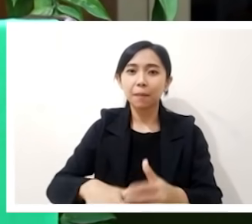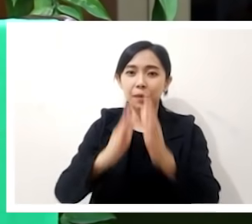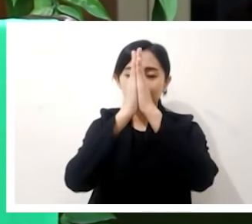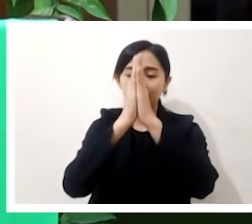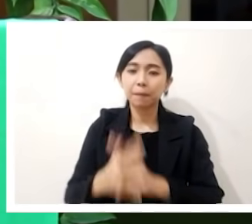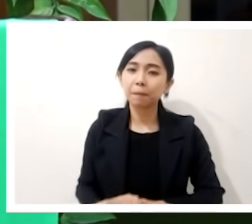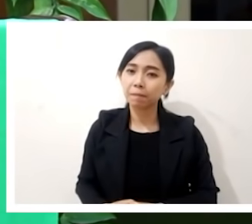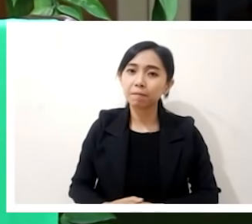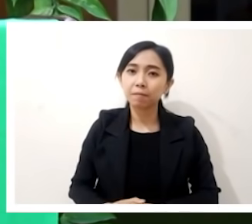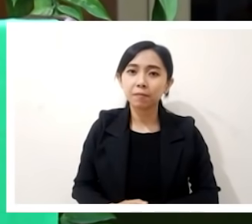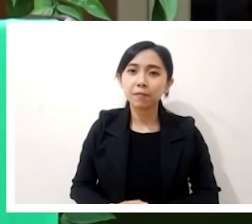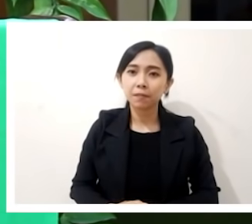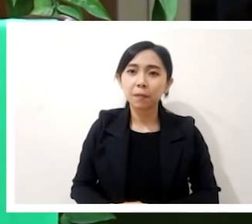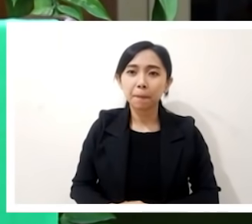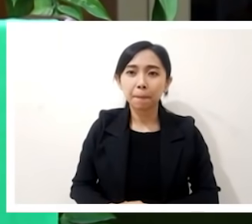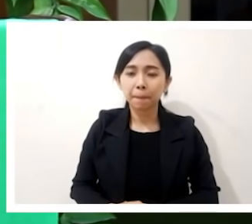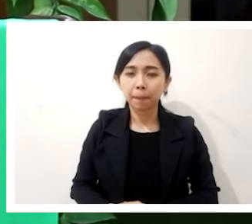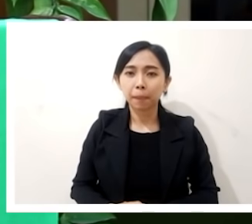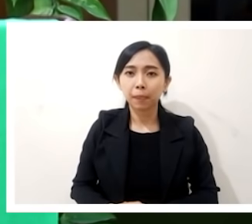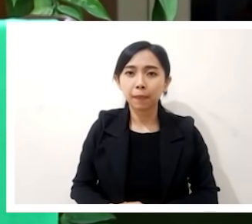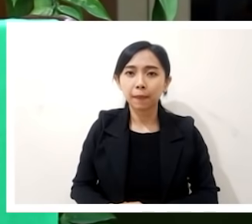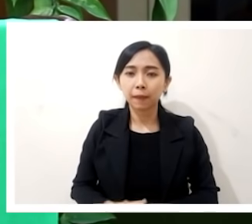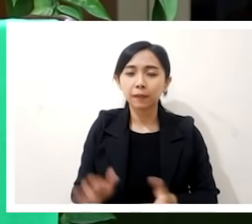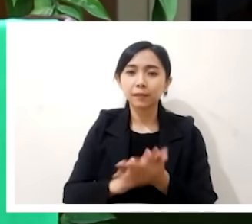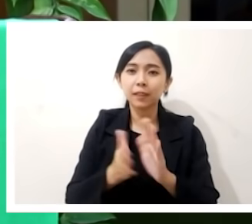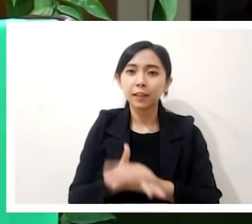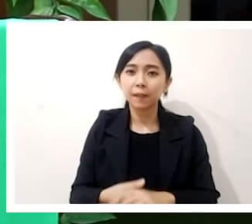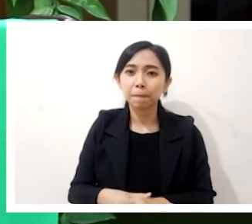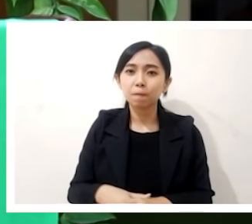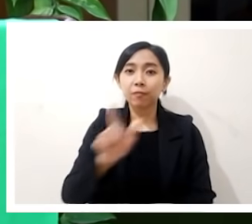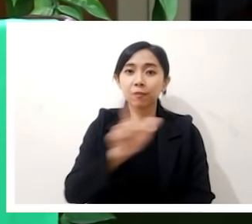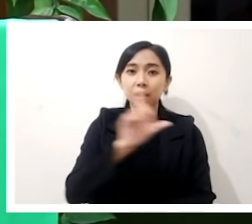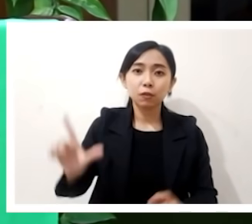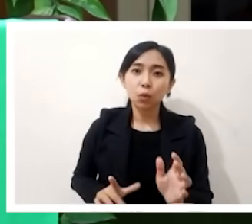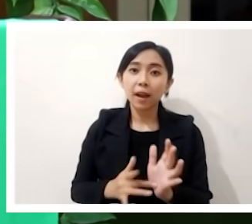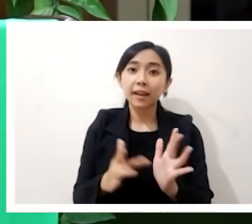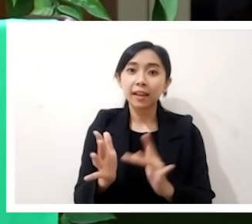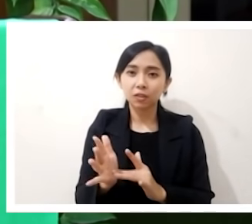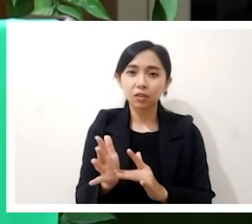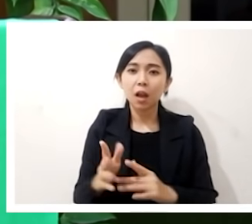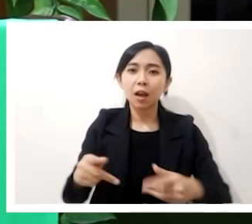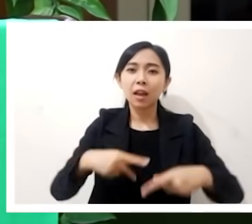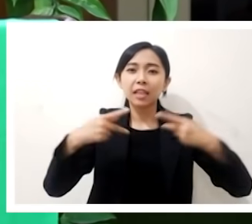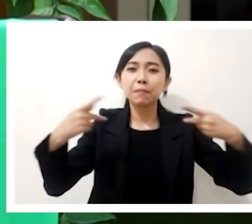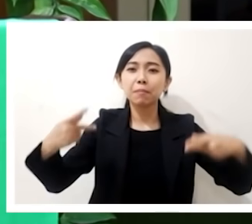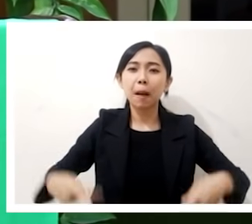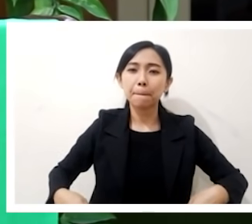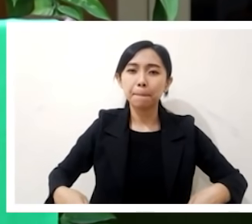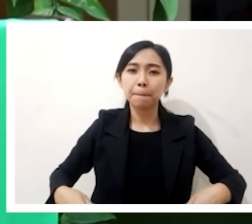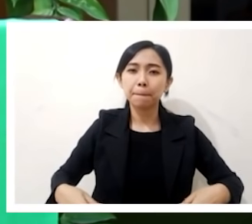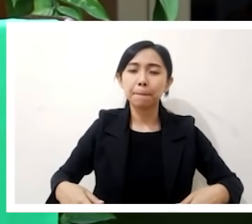agama. Penulis surat Ibrani berbicara tentang Tuhan Yesus sebagai imam besar yang mempersembahkan